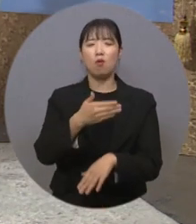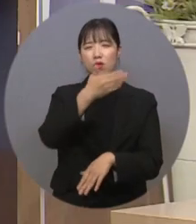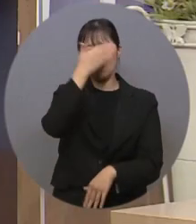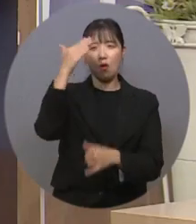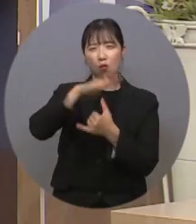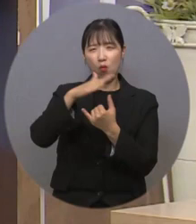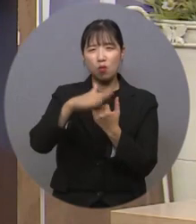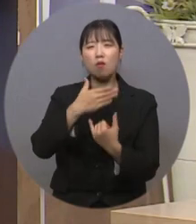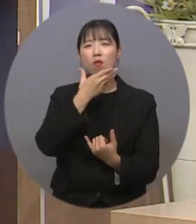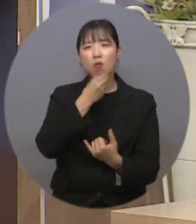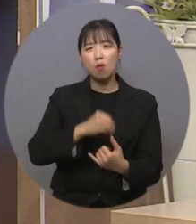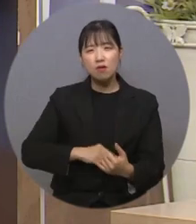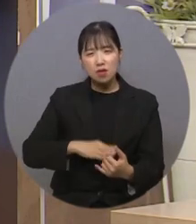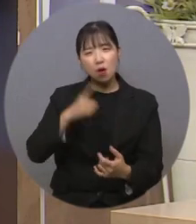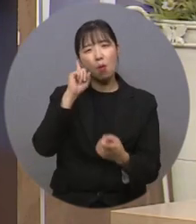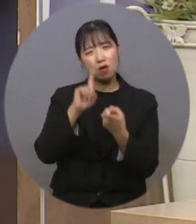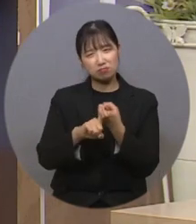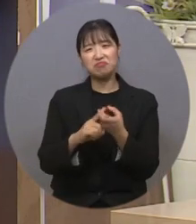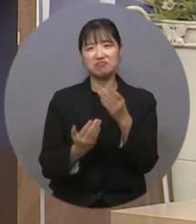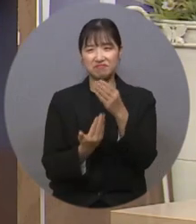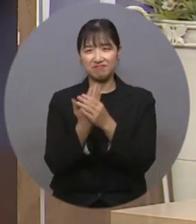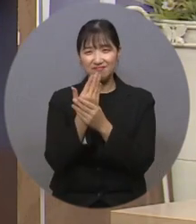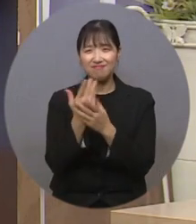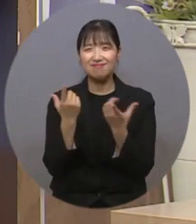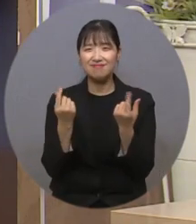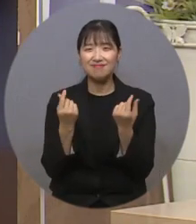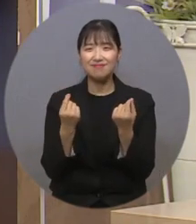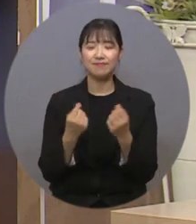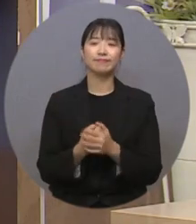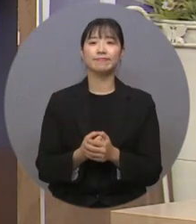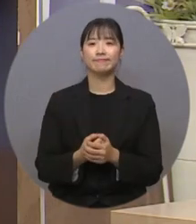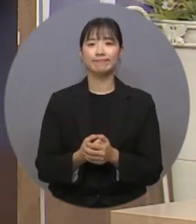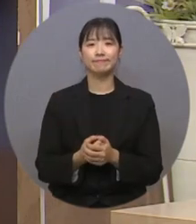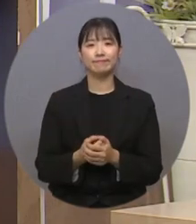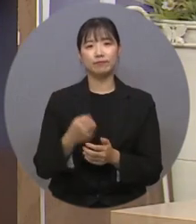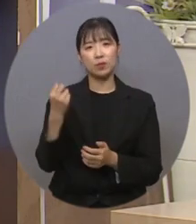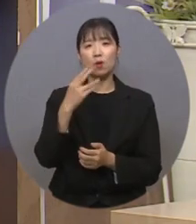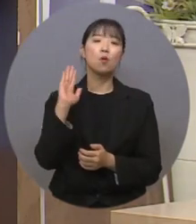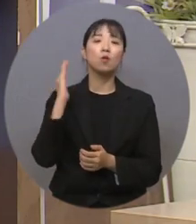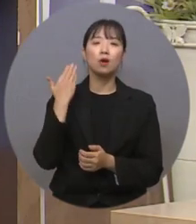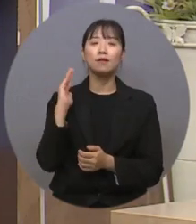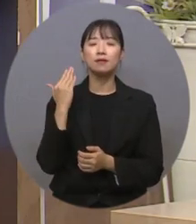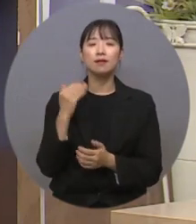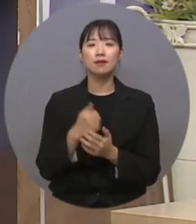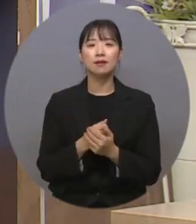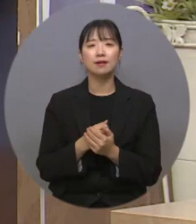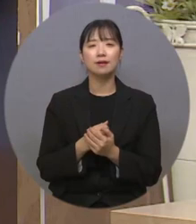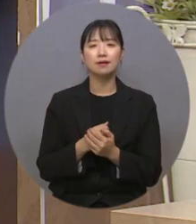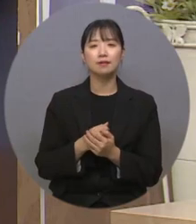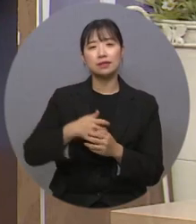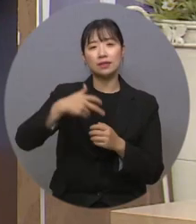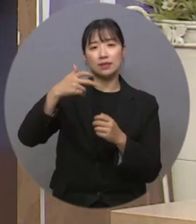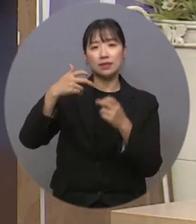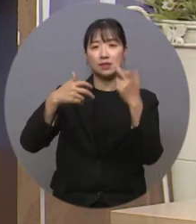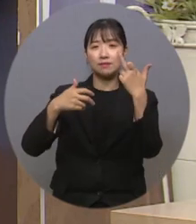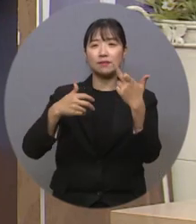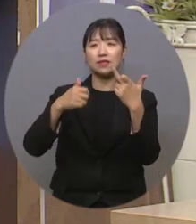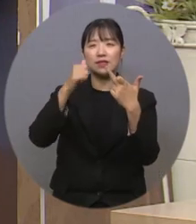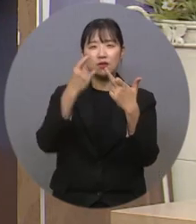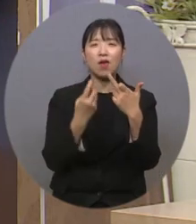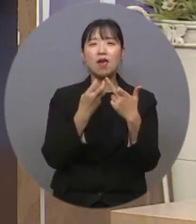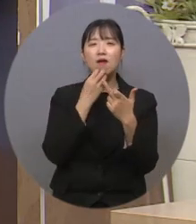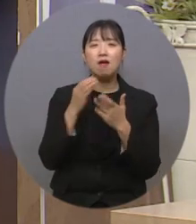복지에 관심을 가지게 되신 것 같은데요. 또 보니까 이 최근에 네네. 이 17회